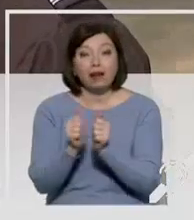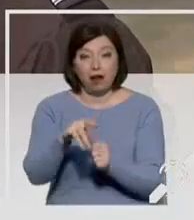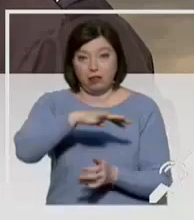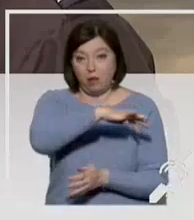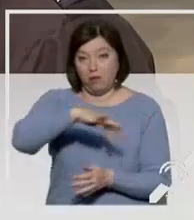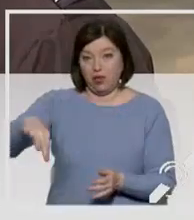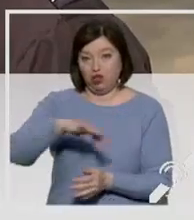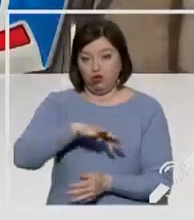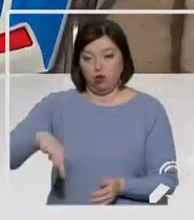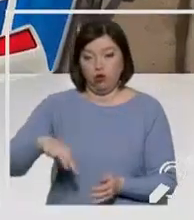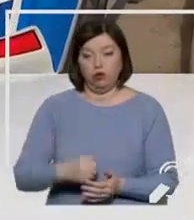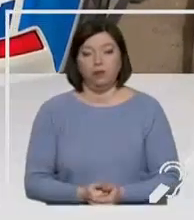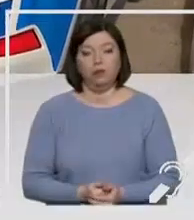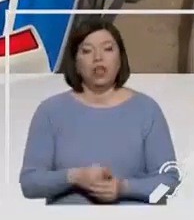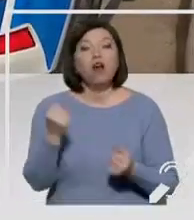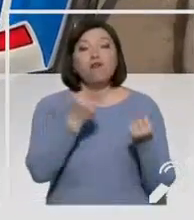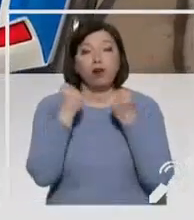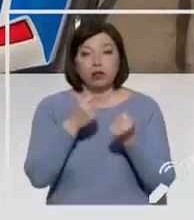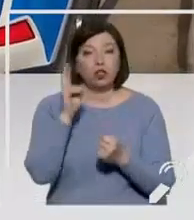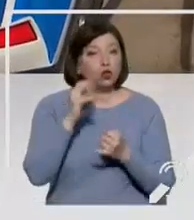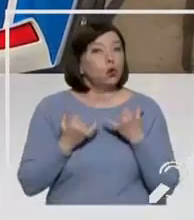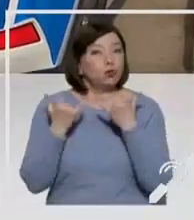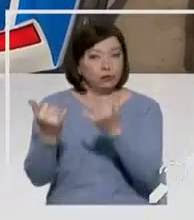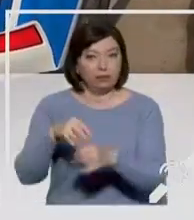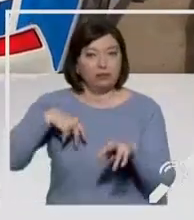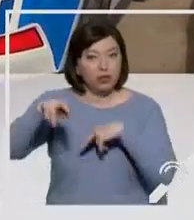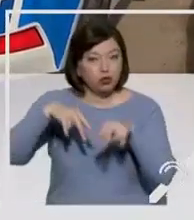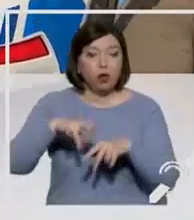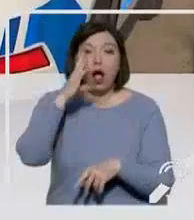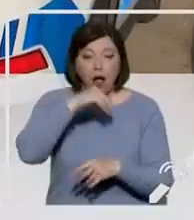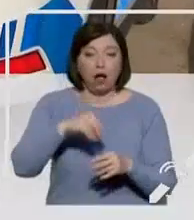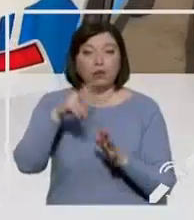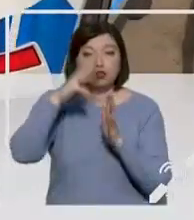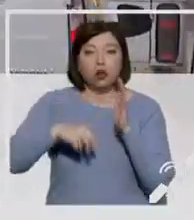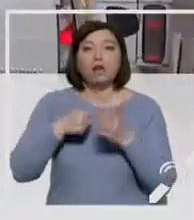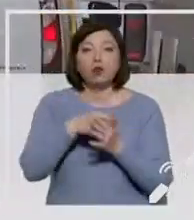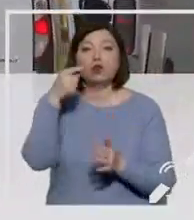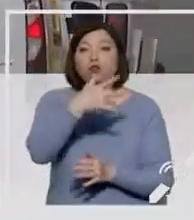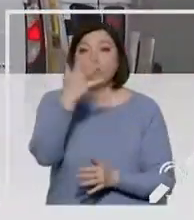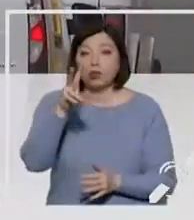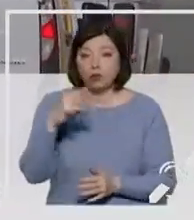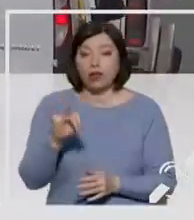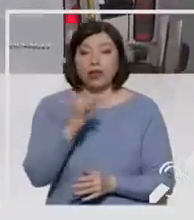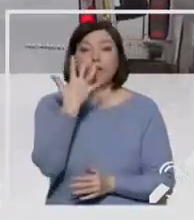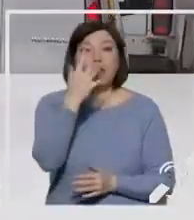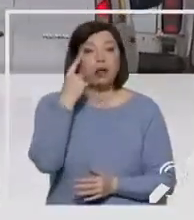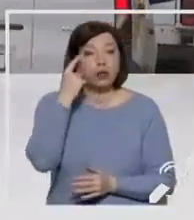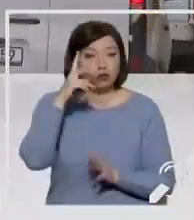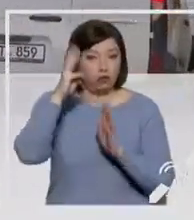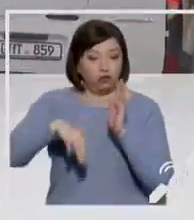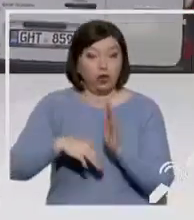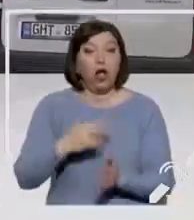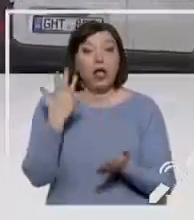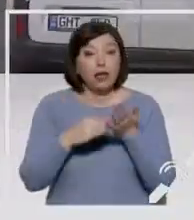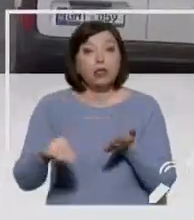zonelor pietonale șoferii care nu dau prioritate pietonilor riscă până la 1800 RON amendă și cinci puncte de penalizare